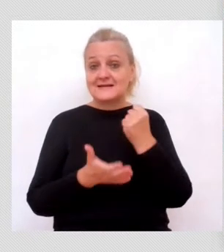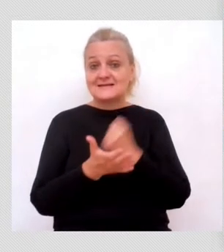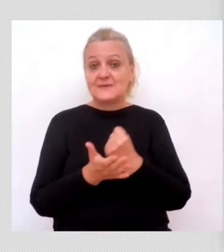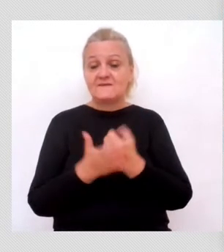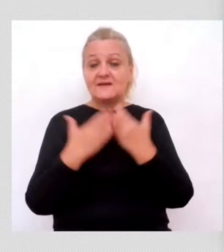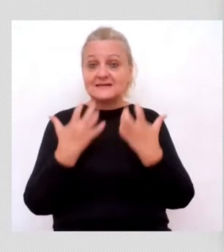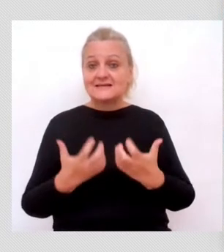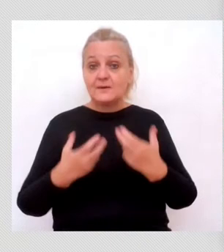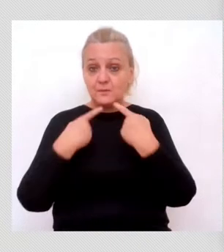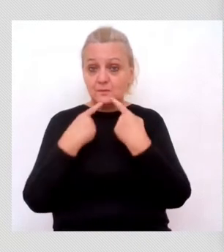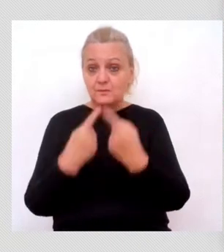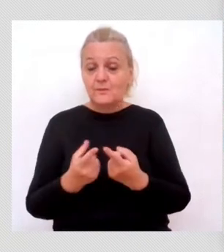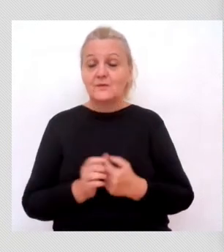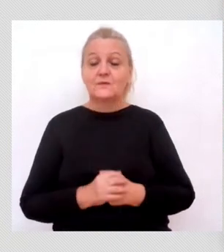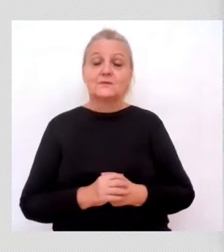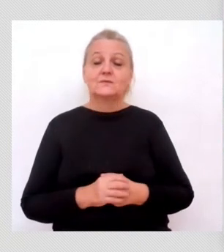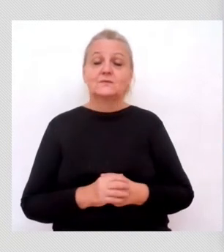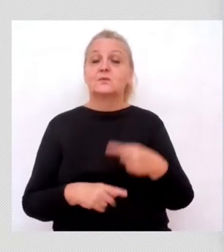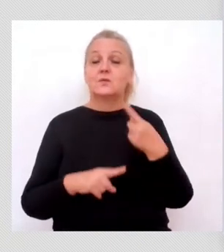to trochę